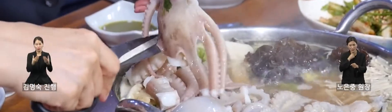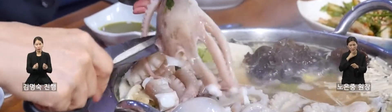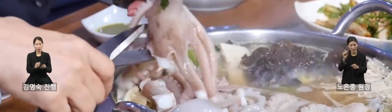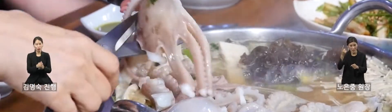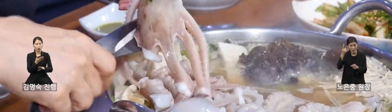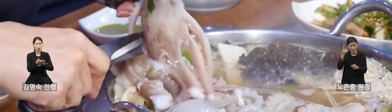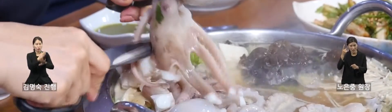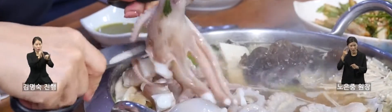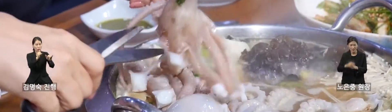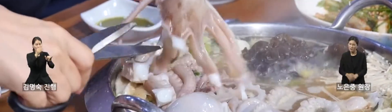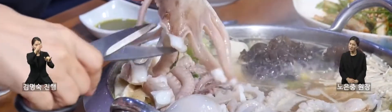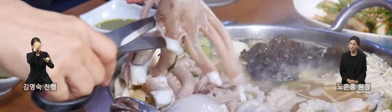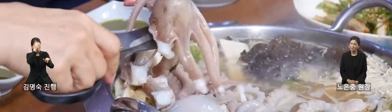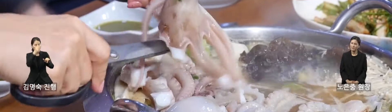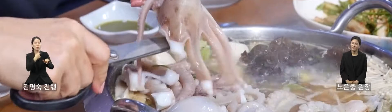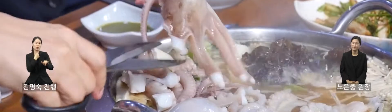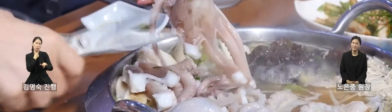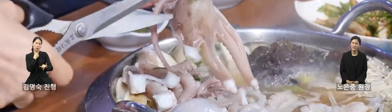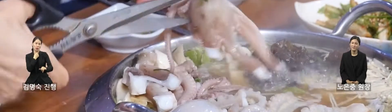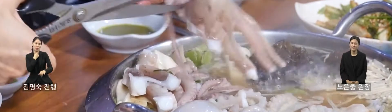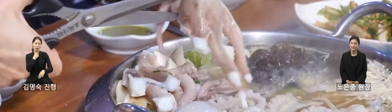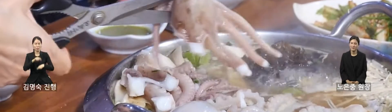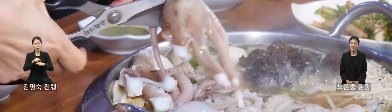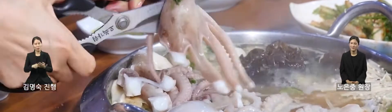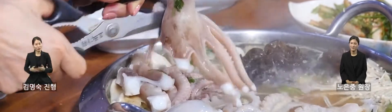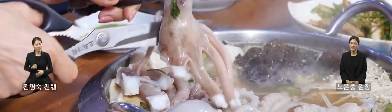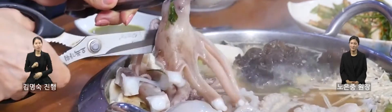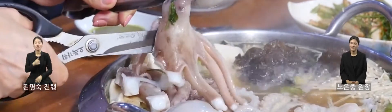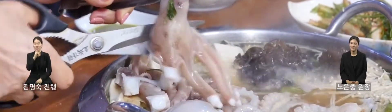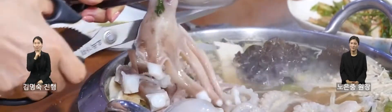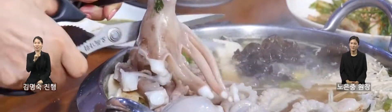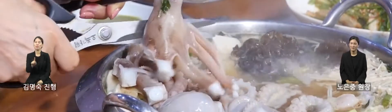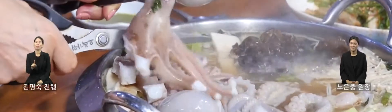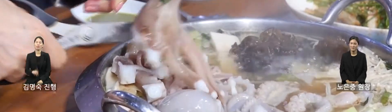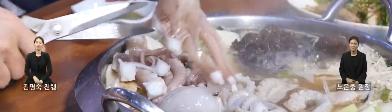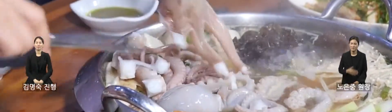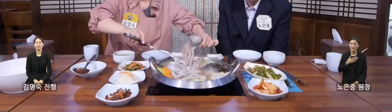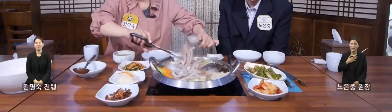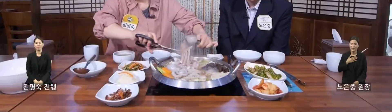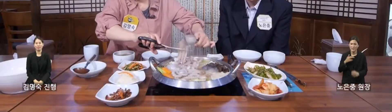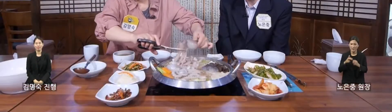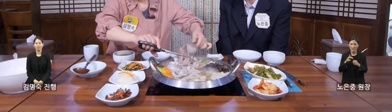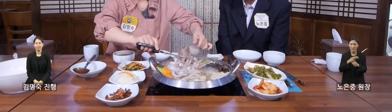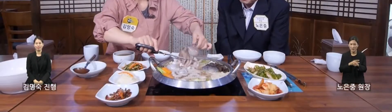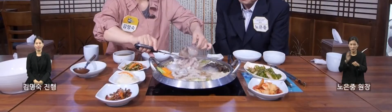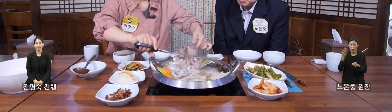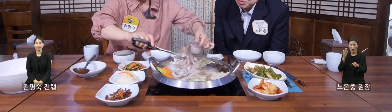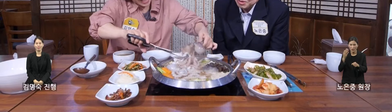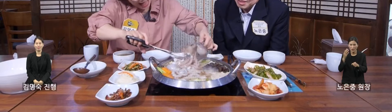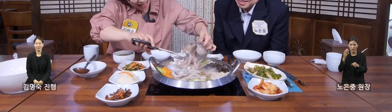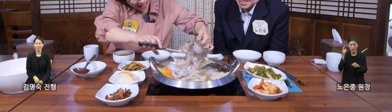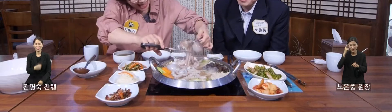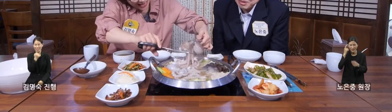보고 이렇게 다들 마음을 먹잖아요. 네. 네. 뭐 의사가 된 계기는 의과대학을